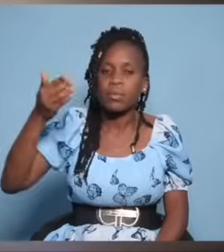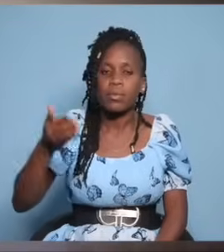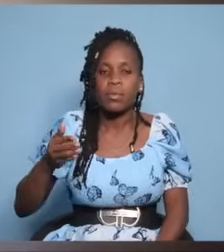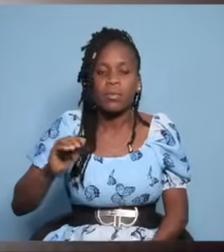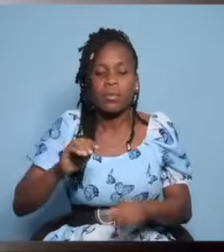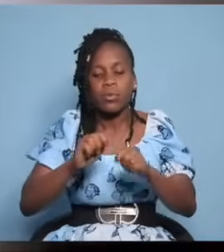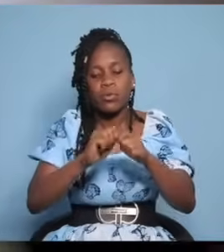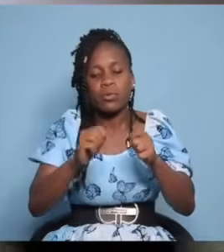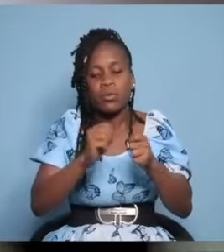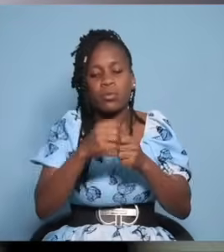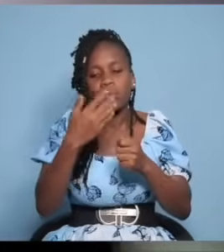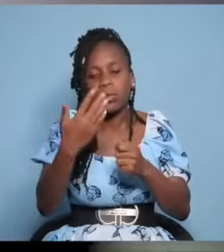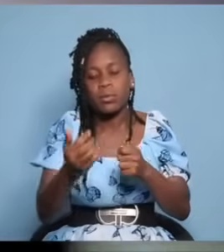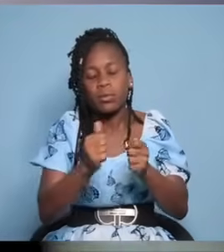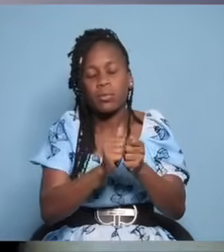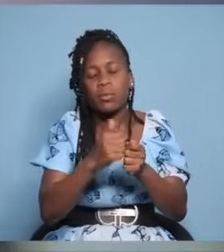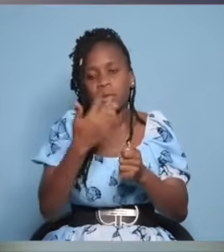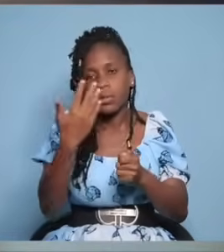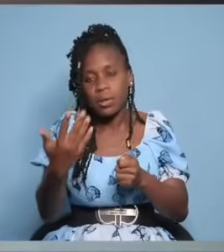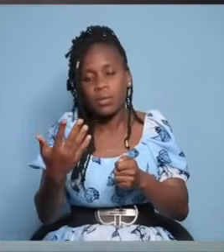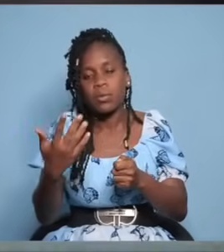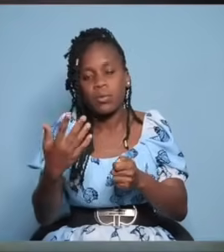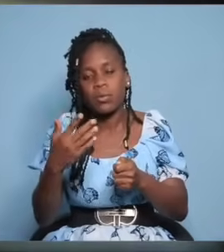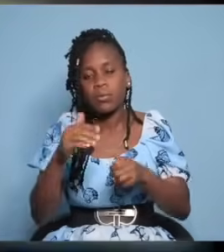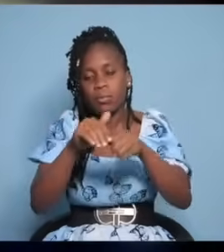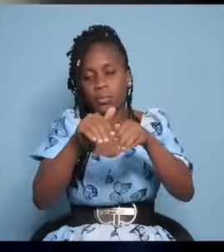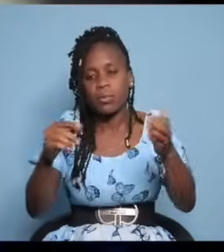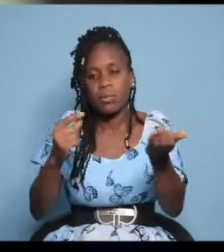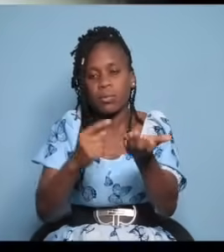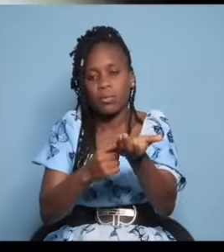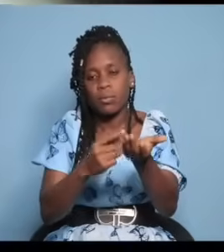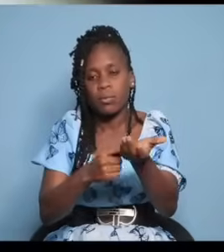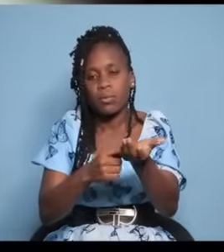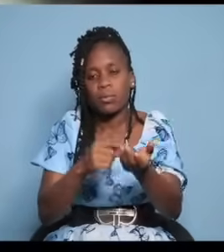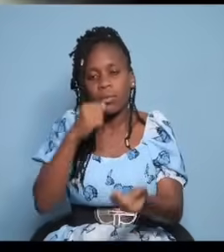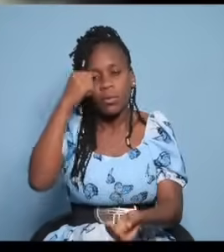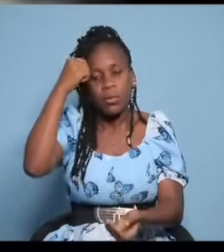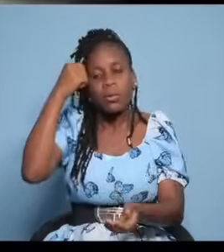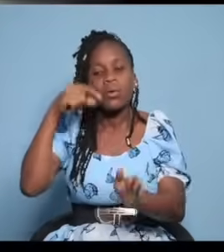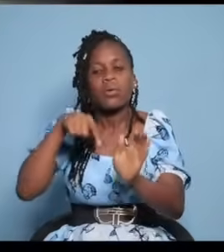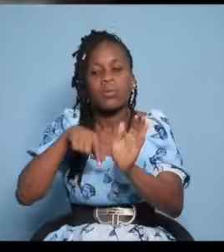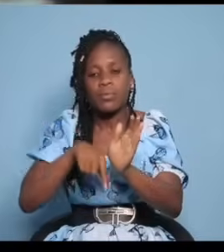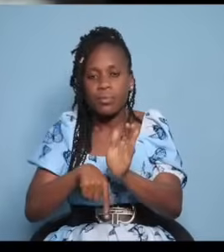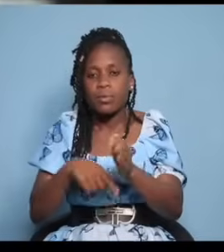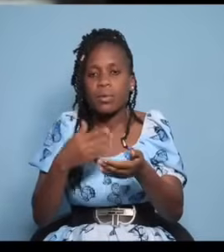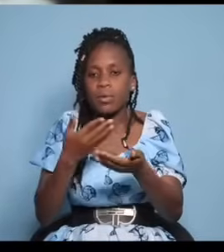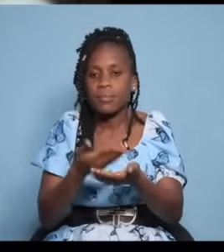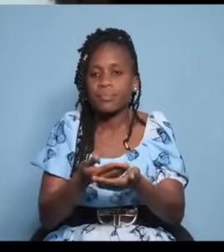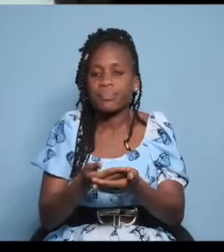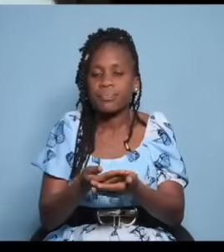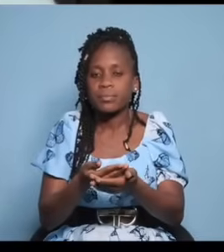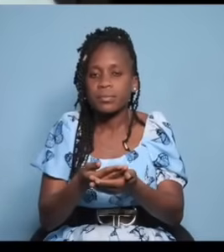mwa Uganda Sudan Kusini katika eneo la New Site. Range ya milima hiyo ndege